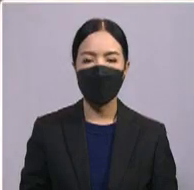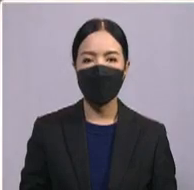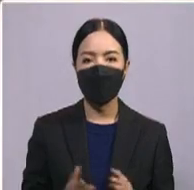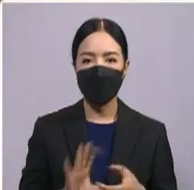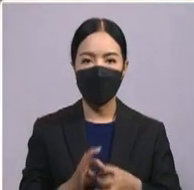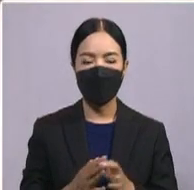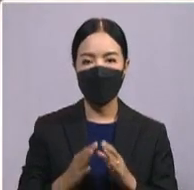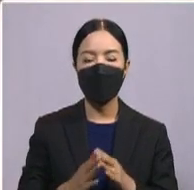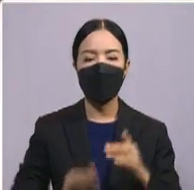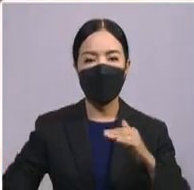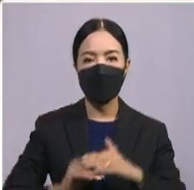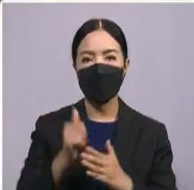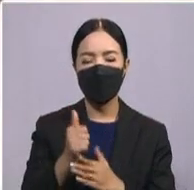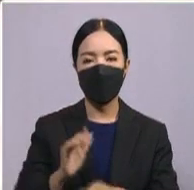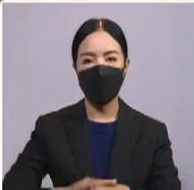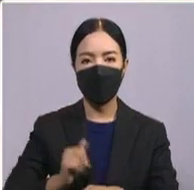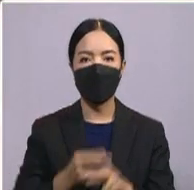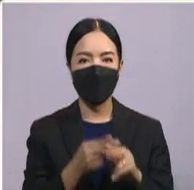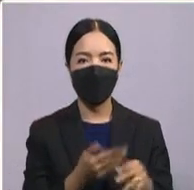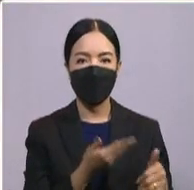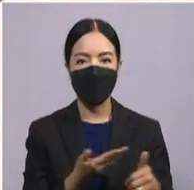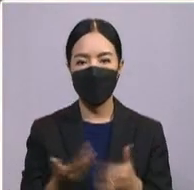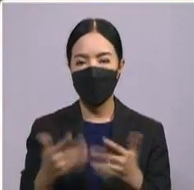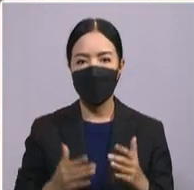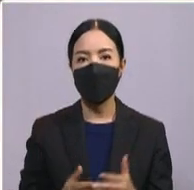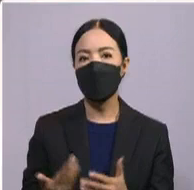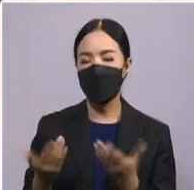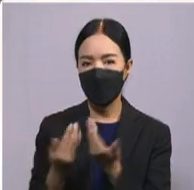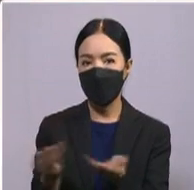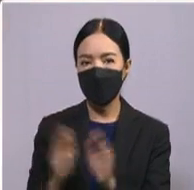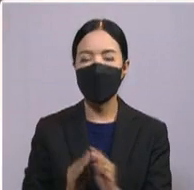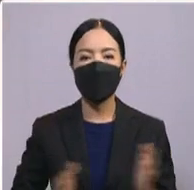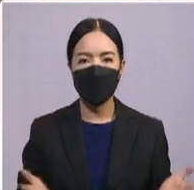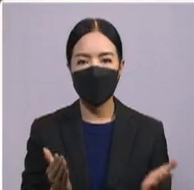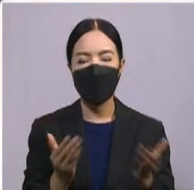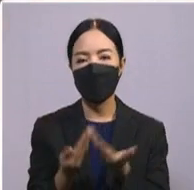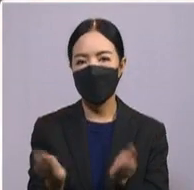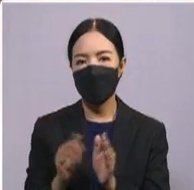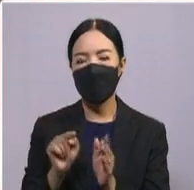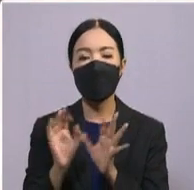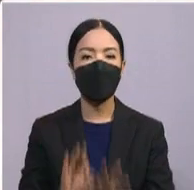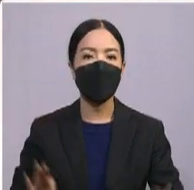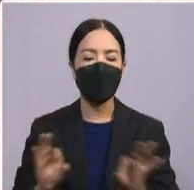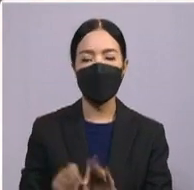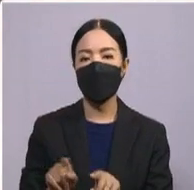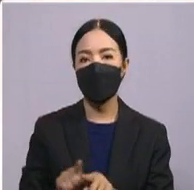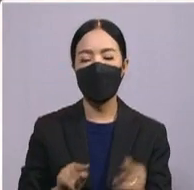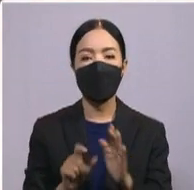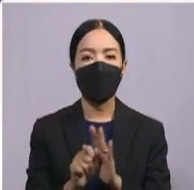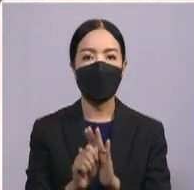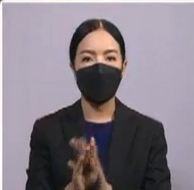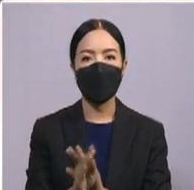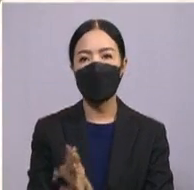นักกีฬาที่จะประสบความสำเร็จครับนอกจากความสามารถเฉพาะตัวแล้วการสนับสนุนจากครอบครัวก็ถือว่ามีส่วนสำคัญเช่นเดียวกับครอบครัวยืดยาวจากอุบลราชธ